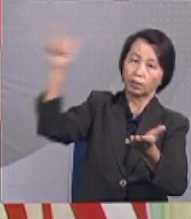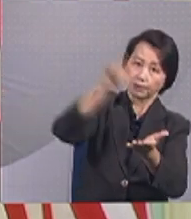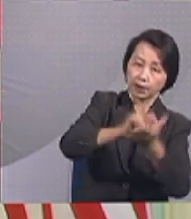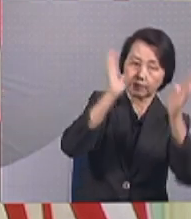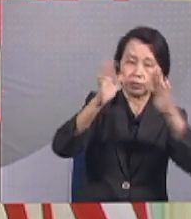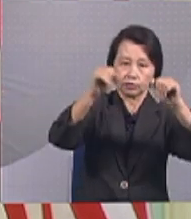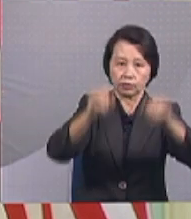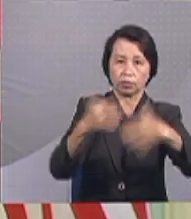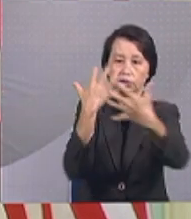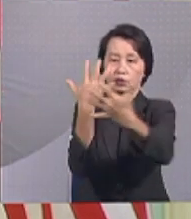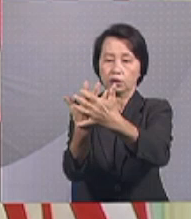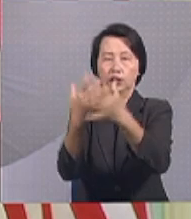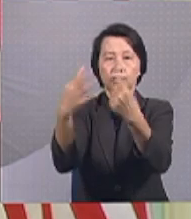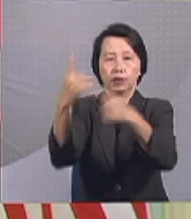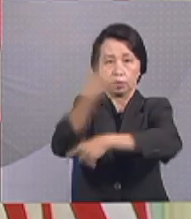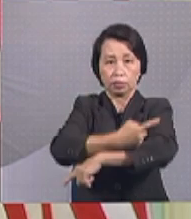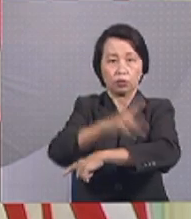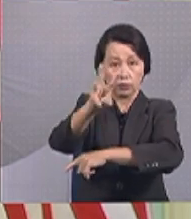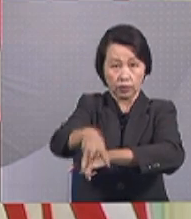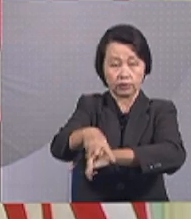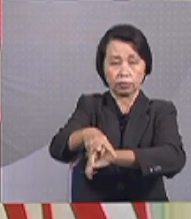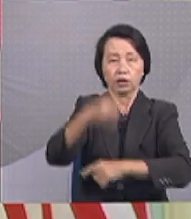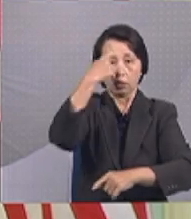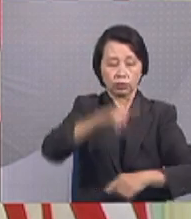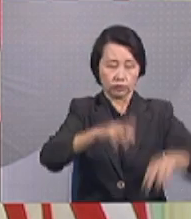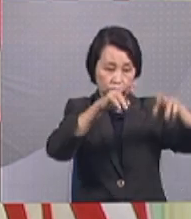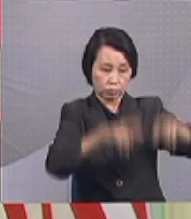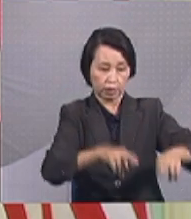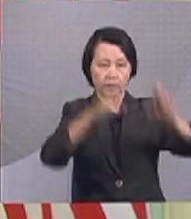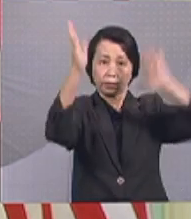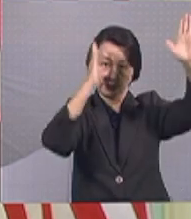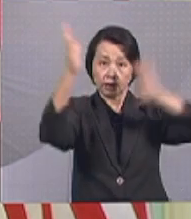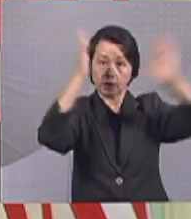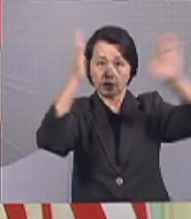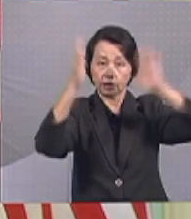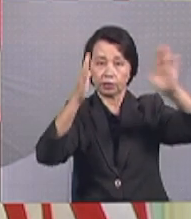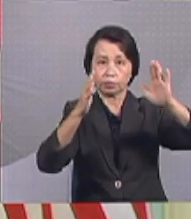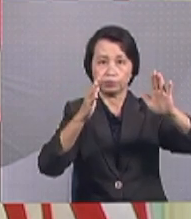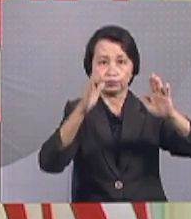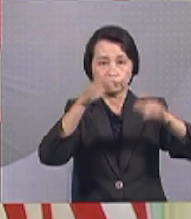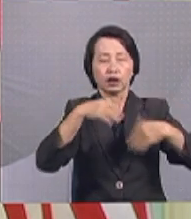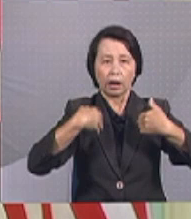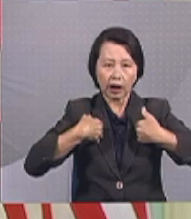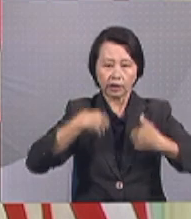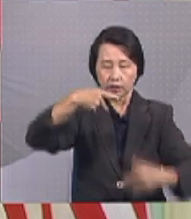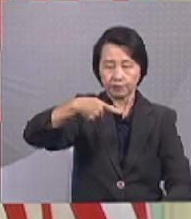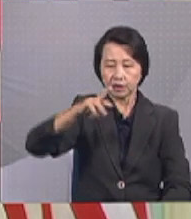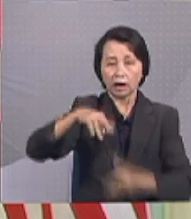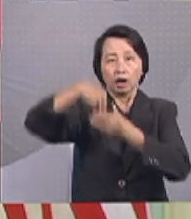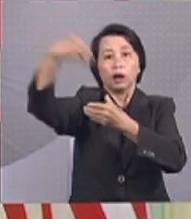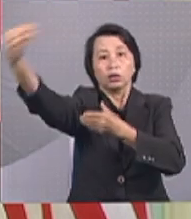ke Malaysia di kuarantin 14 hari secara wajib. Bagi rakyat kita yang mempunyai PR di luar